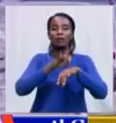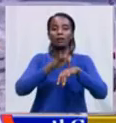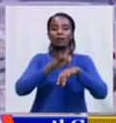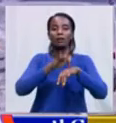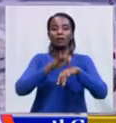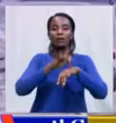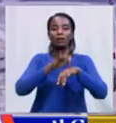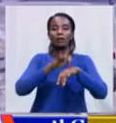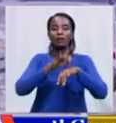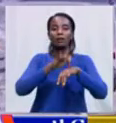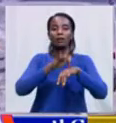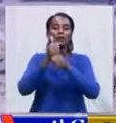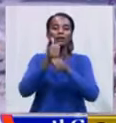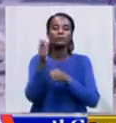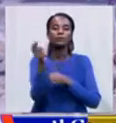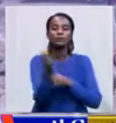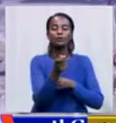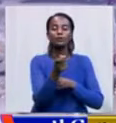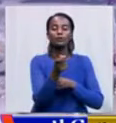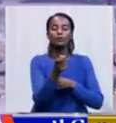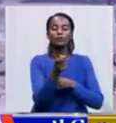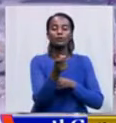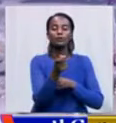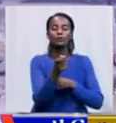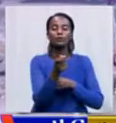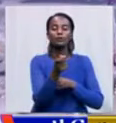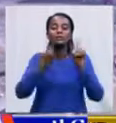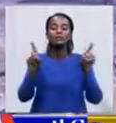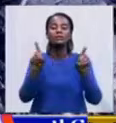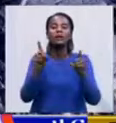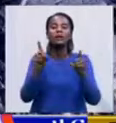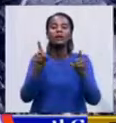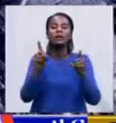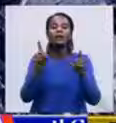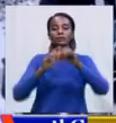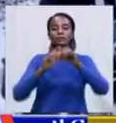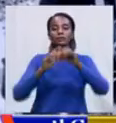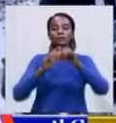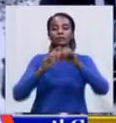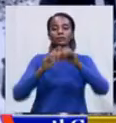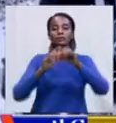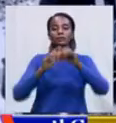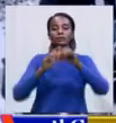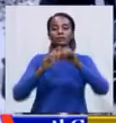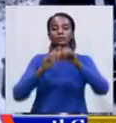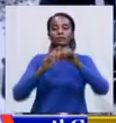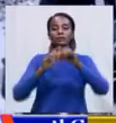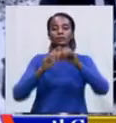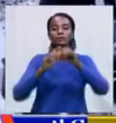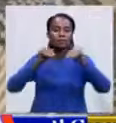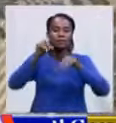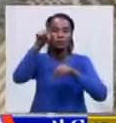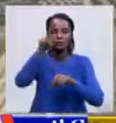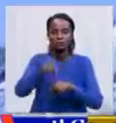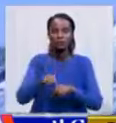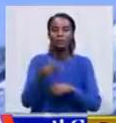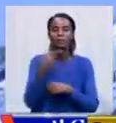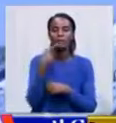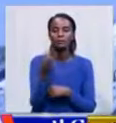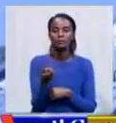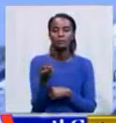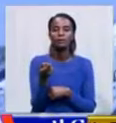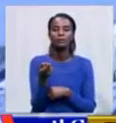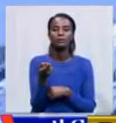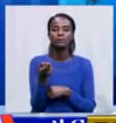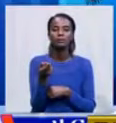እርምጃ የሚደገፍ መሆኑን በመግለጽ በተለይም ከመቼውም ጊዜ በበለጠ በትጋት ሊንቀሳቀስ ይገባል ብለዋል።